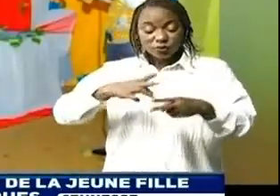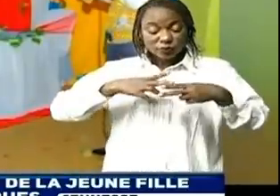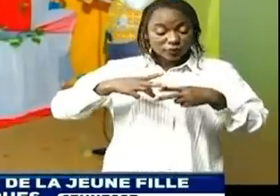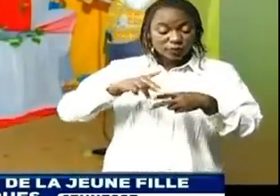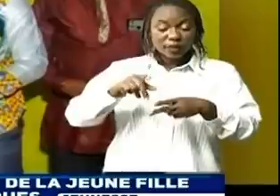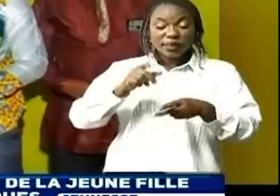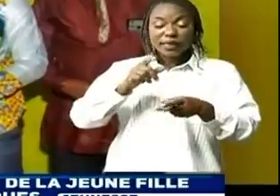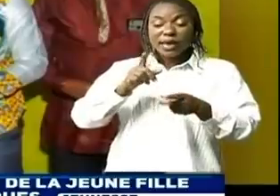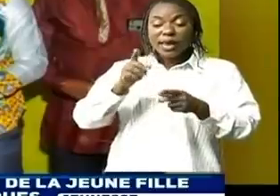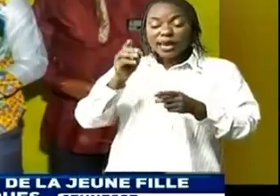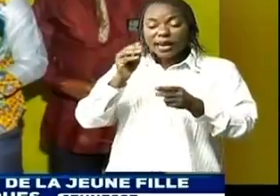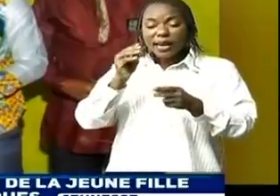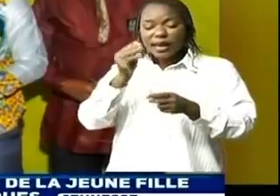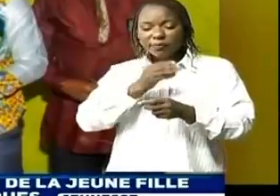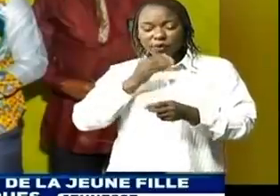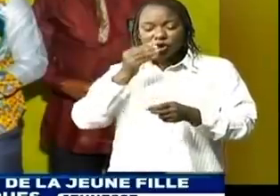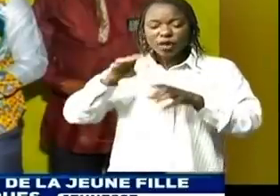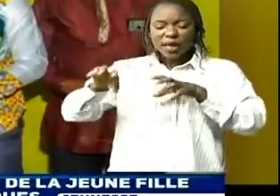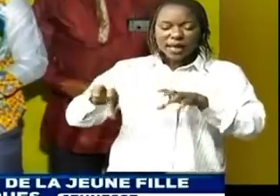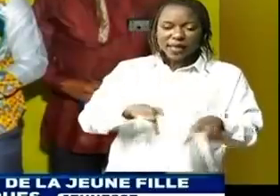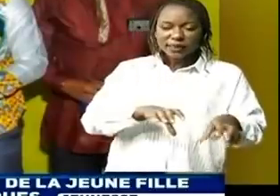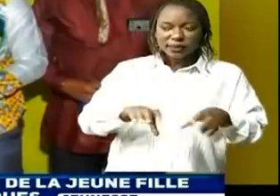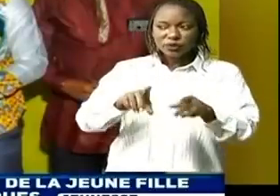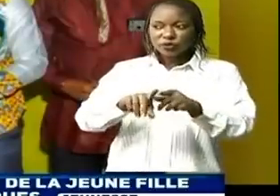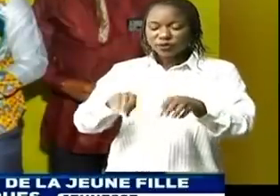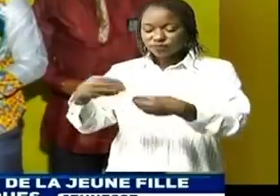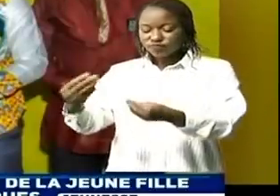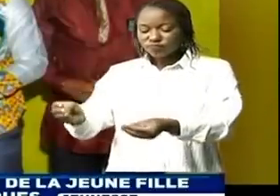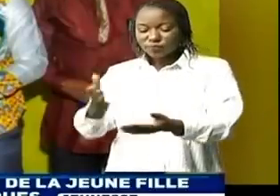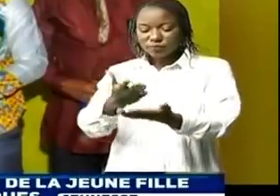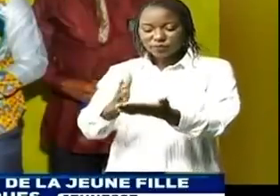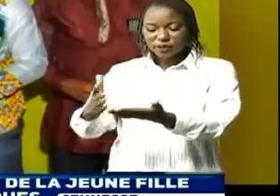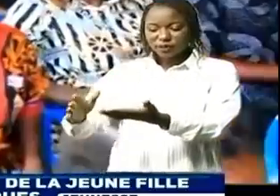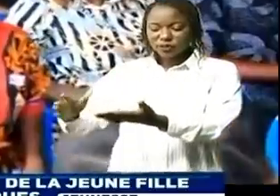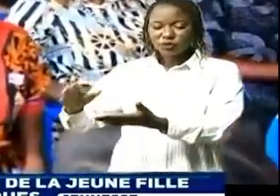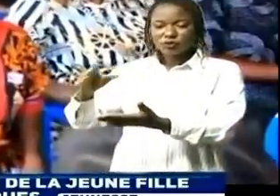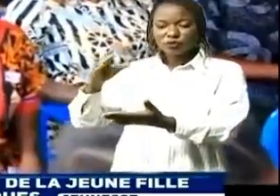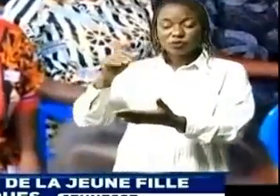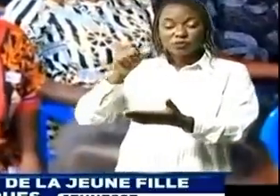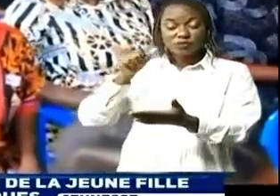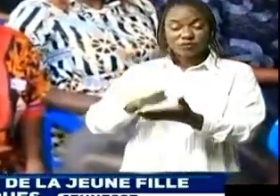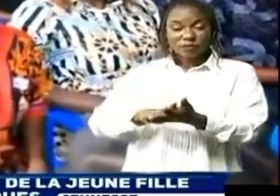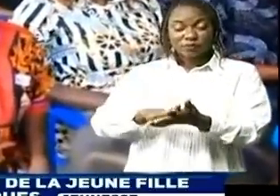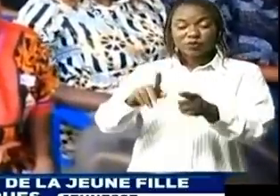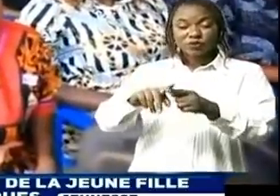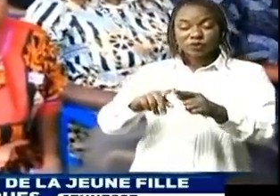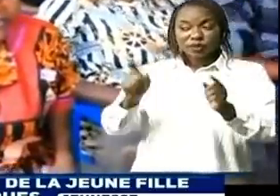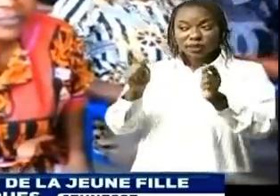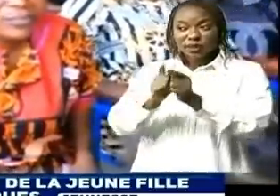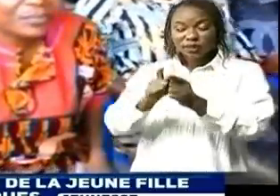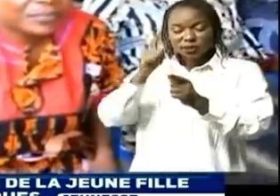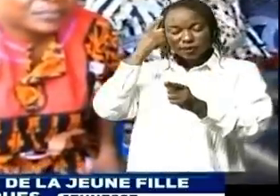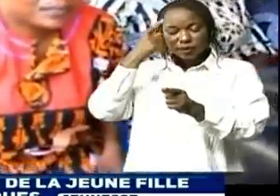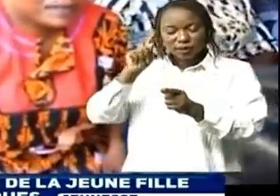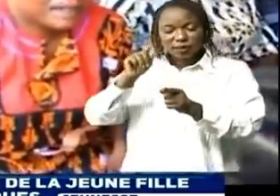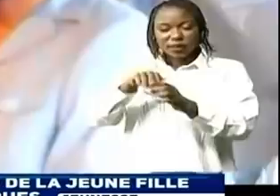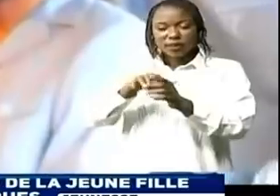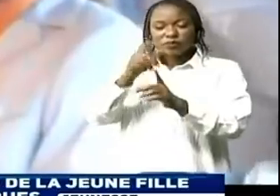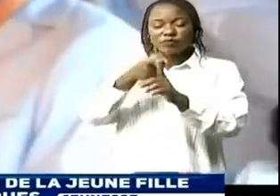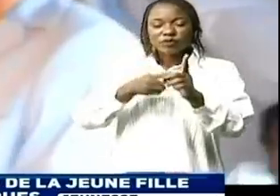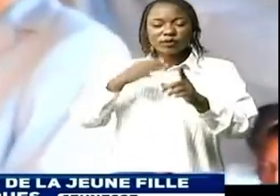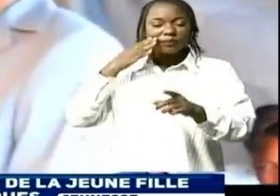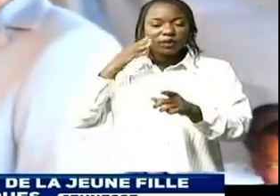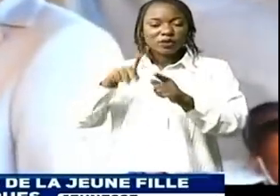parole à l'acte, les outils de travail ont été remis aux différentes catégories des femmes qu'il a rencontrées dans le but de leur donner un coup de pouce